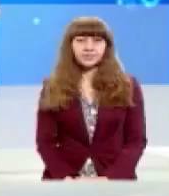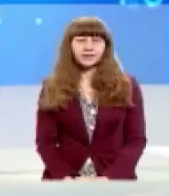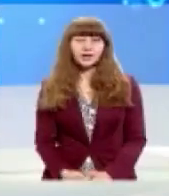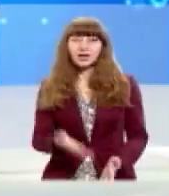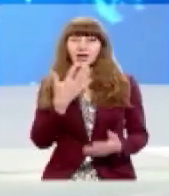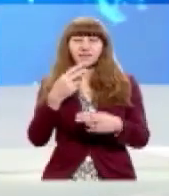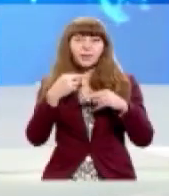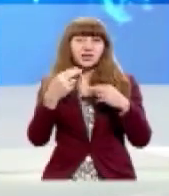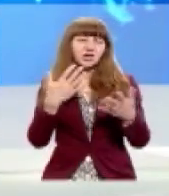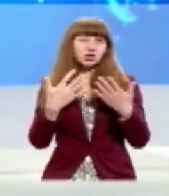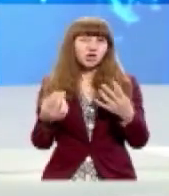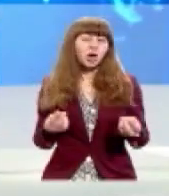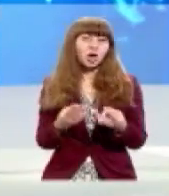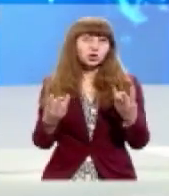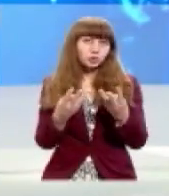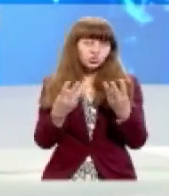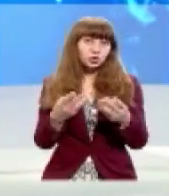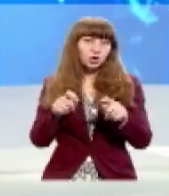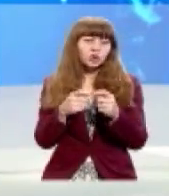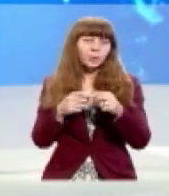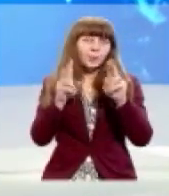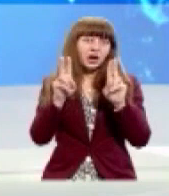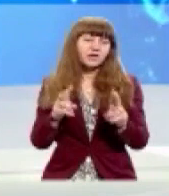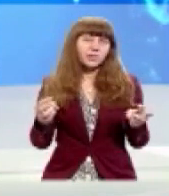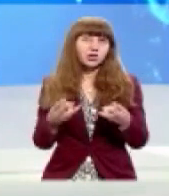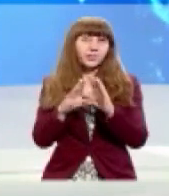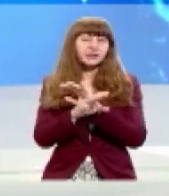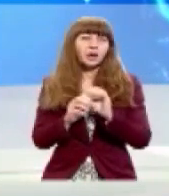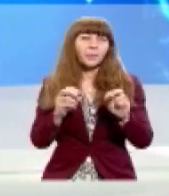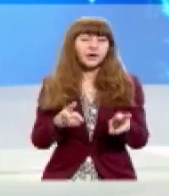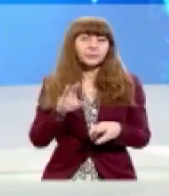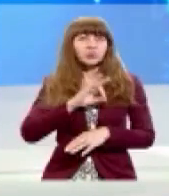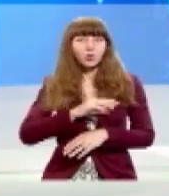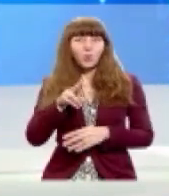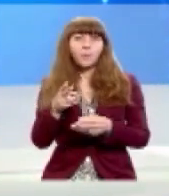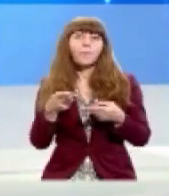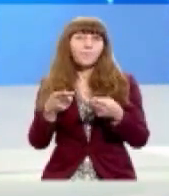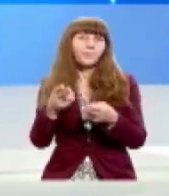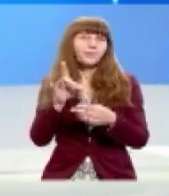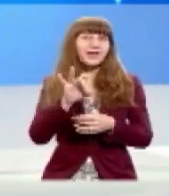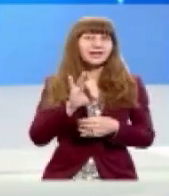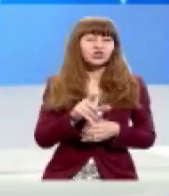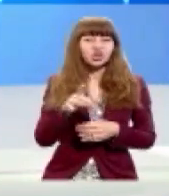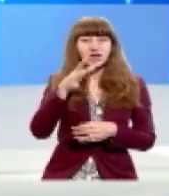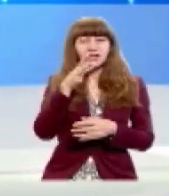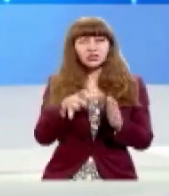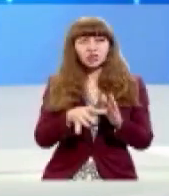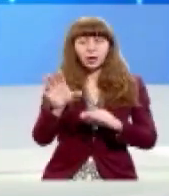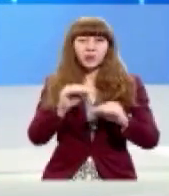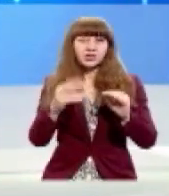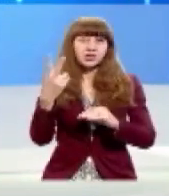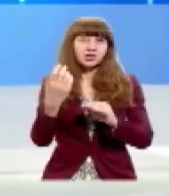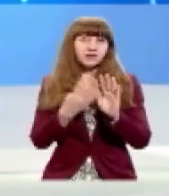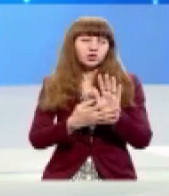Неосторожное обращение с огнем и нарушение правил противопожарной безопасности при использовании печей и электрооборудования. 395